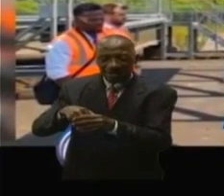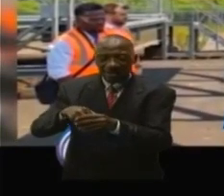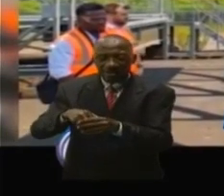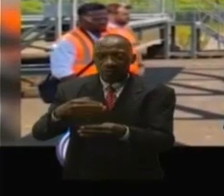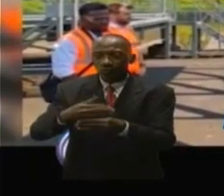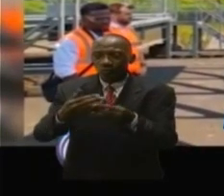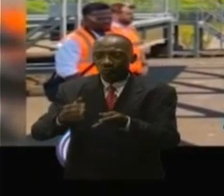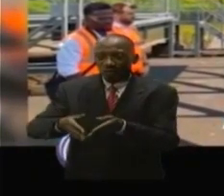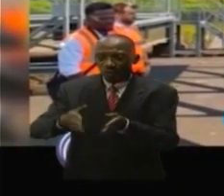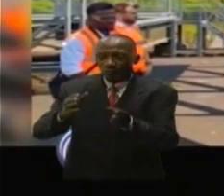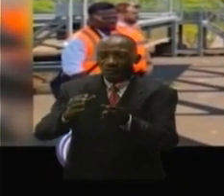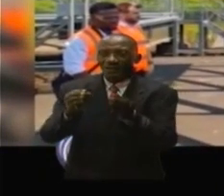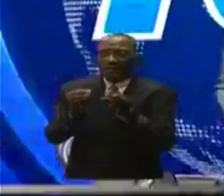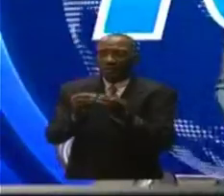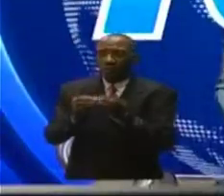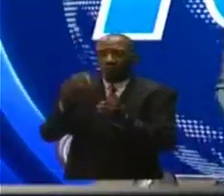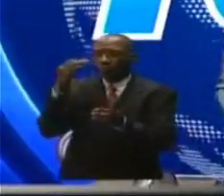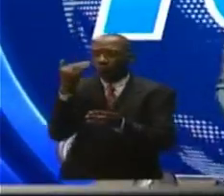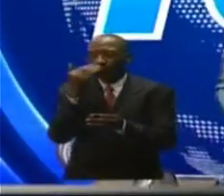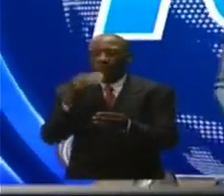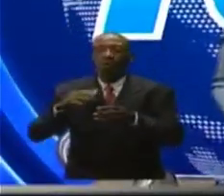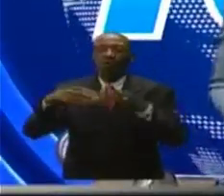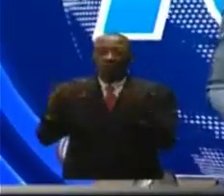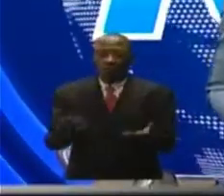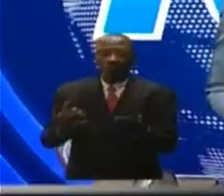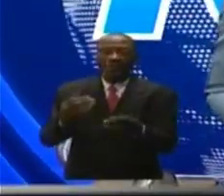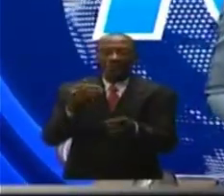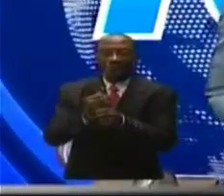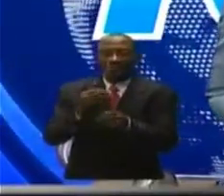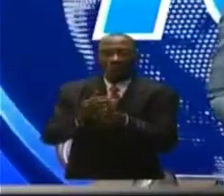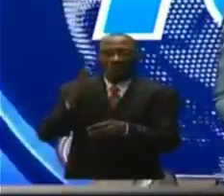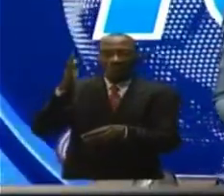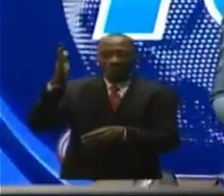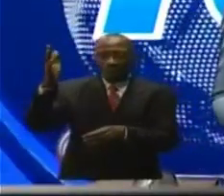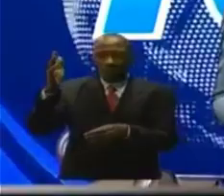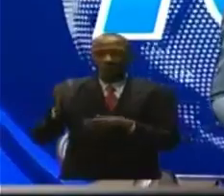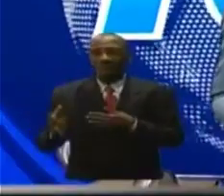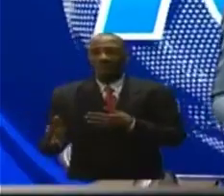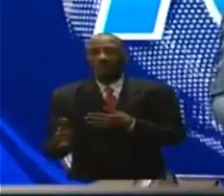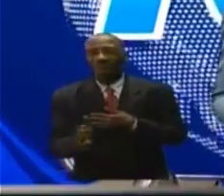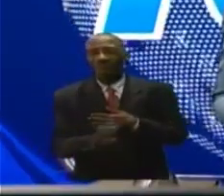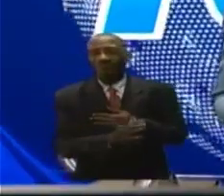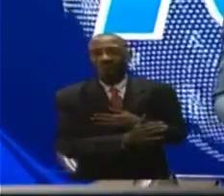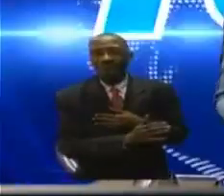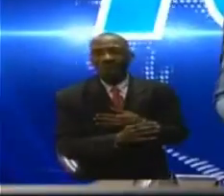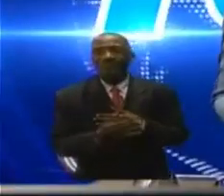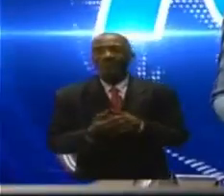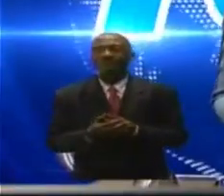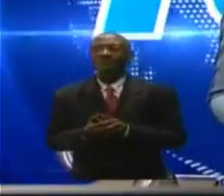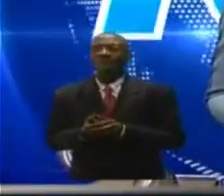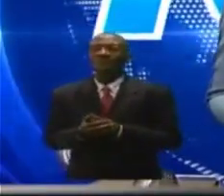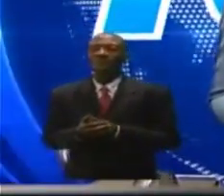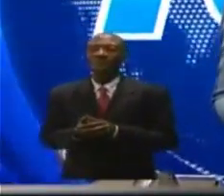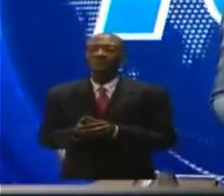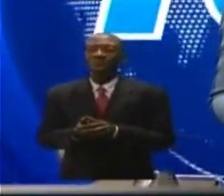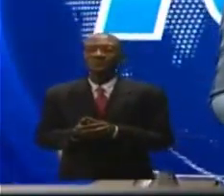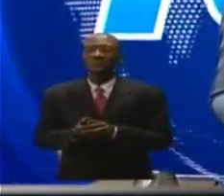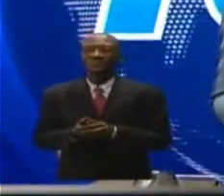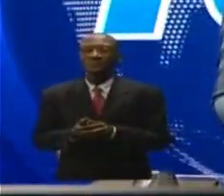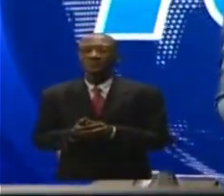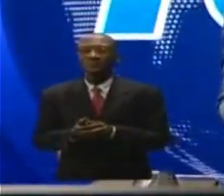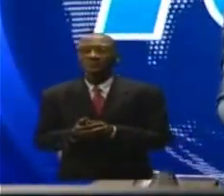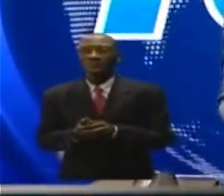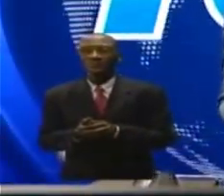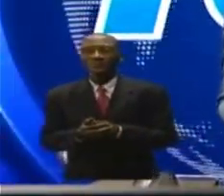matière des infrastructures routières. Au Kassai, selon des études, une femme sur trois serait mariée étant